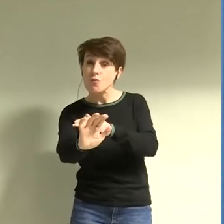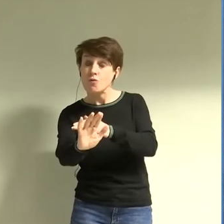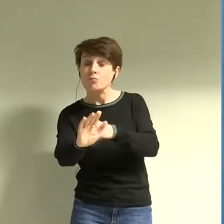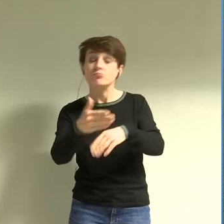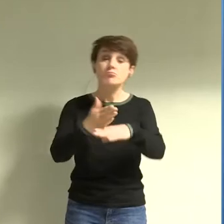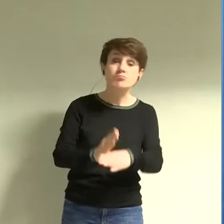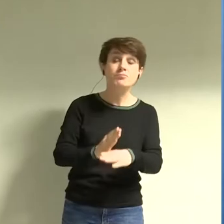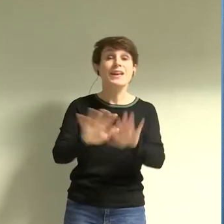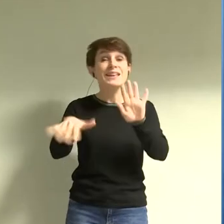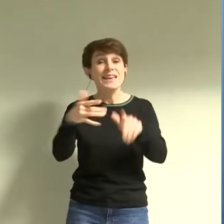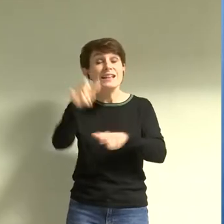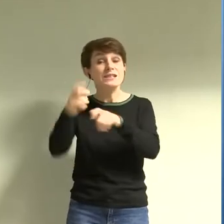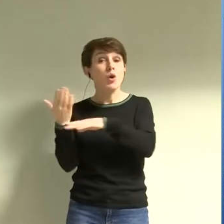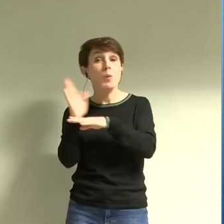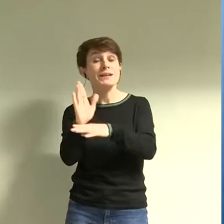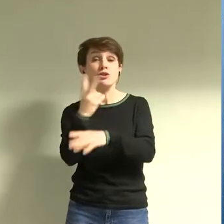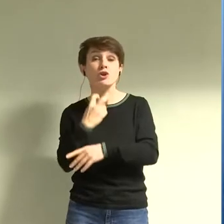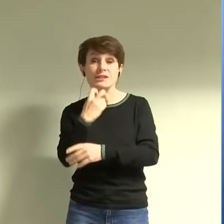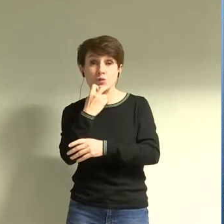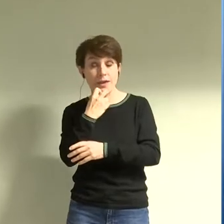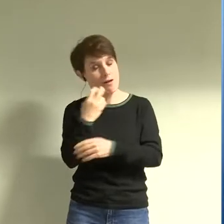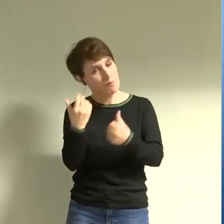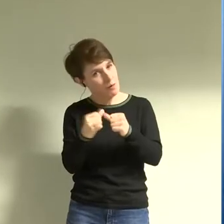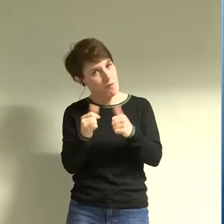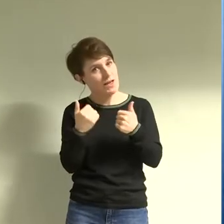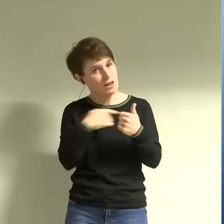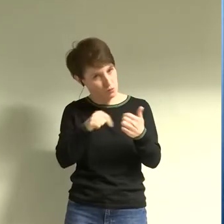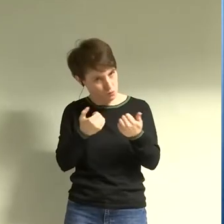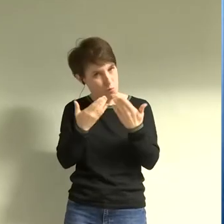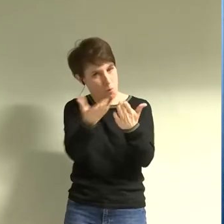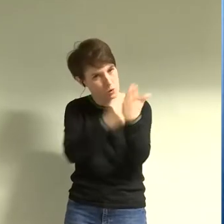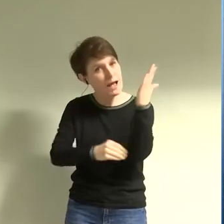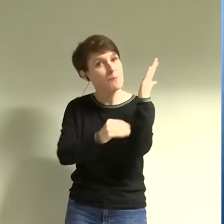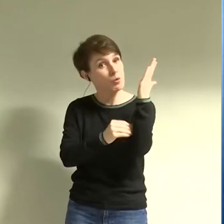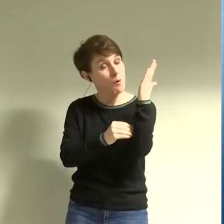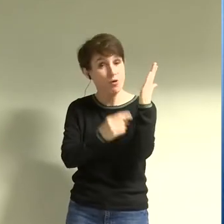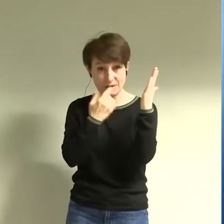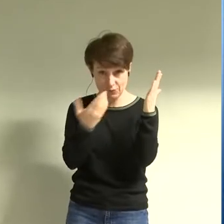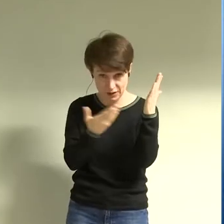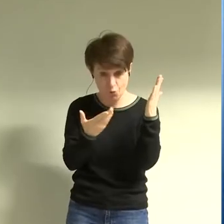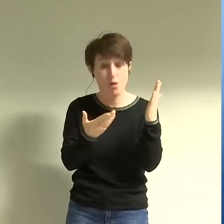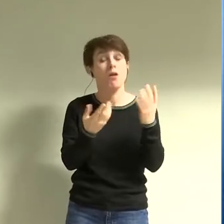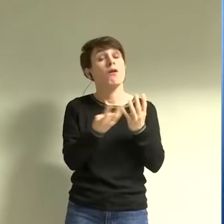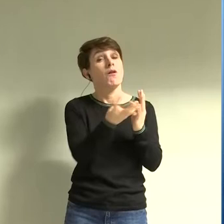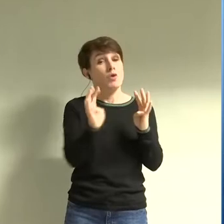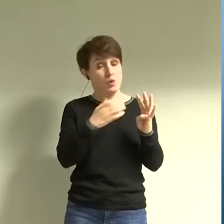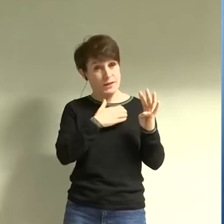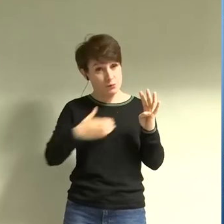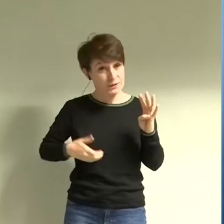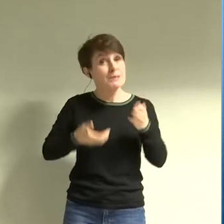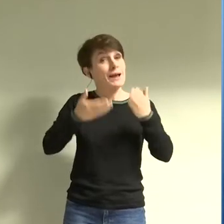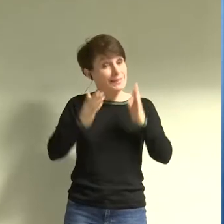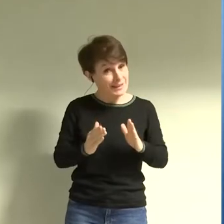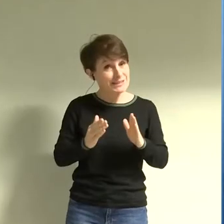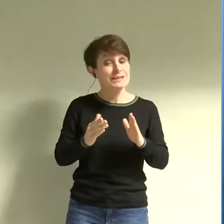citoyens nous avons un amendement a proposé c'est que le conseil municipal décide que parmi ces quinze